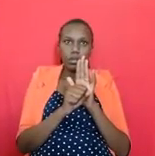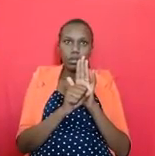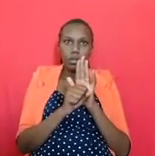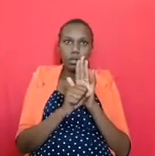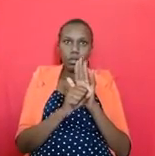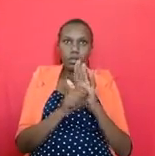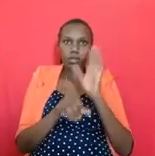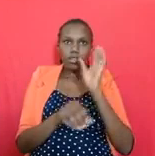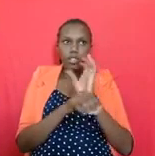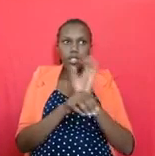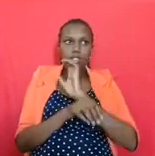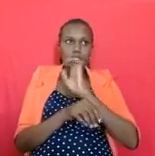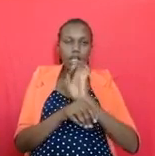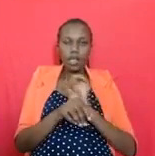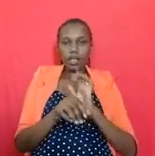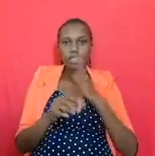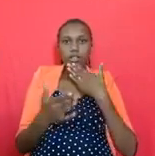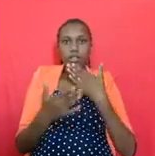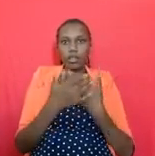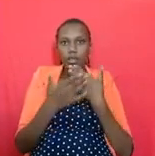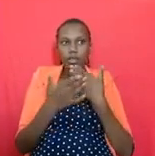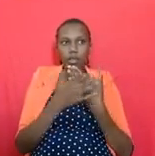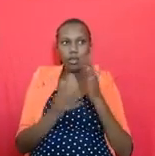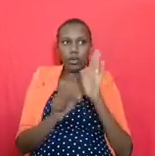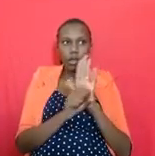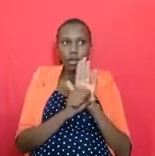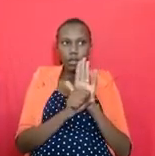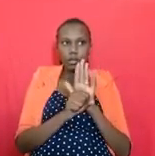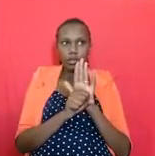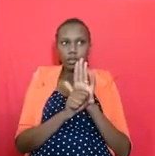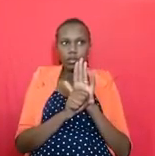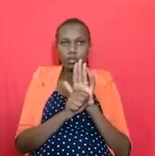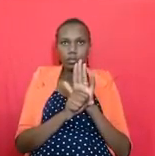Adhuri ya kanitha, thank you so very much, niwehea ni wanyu na wedo wanyu.